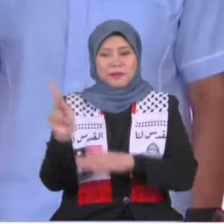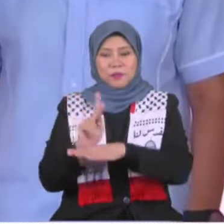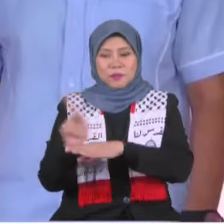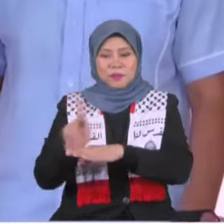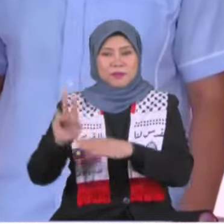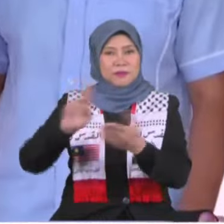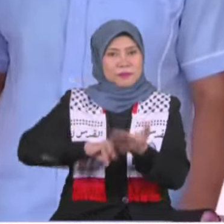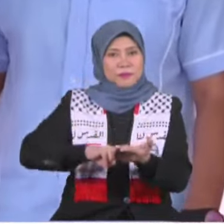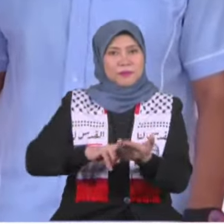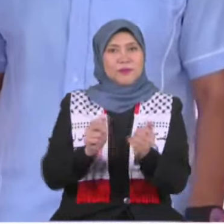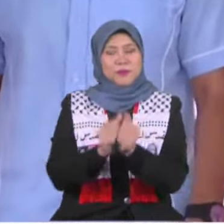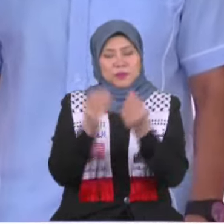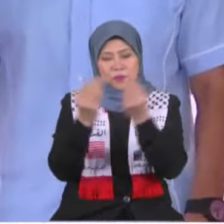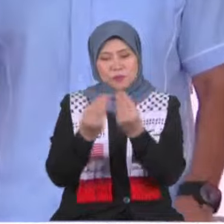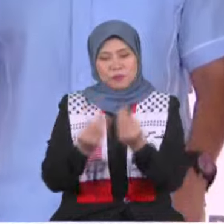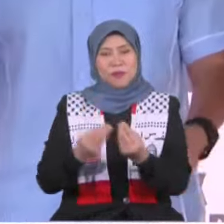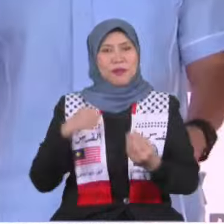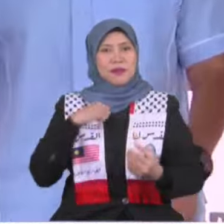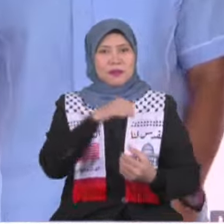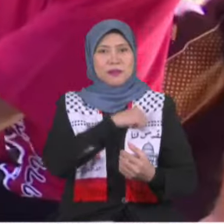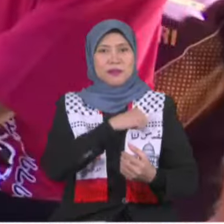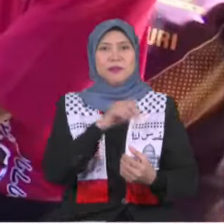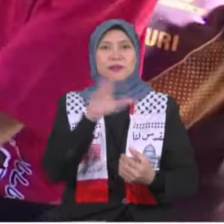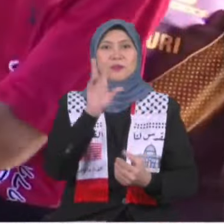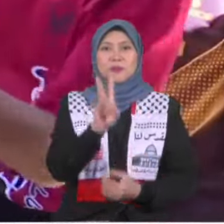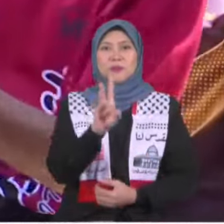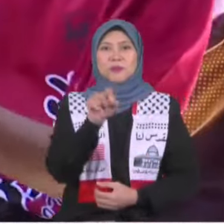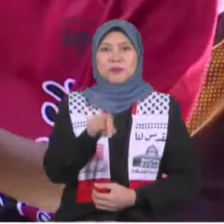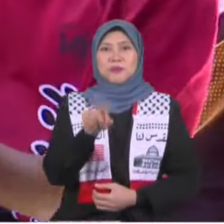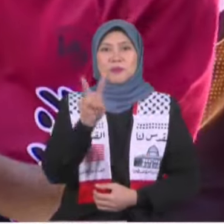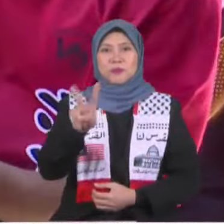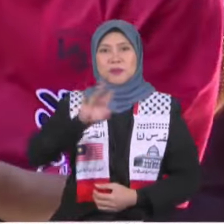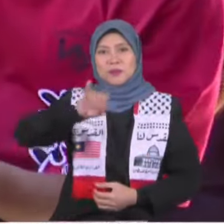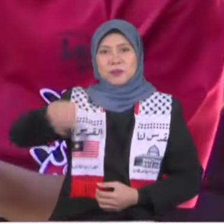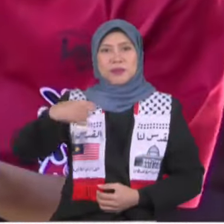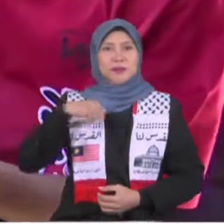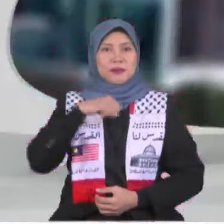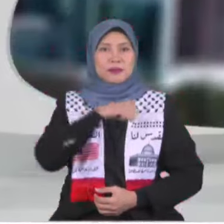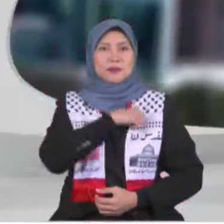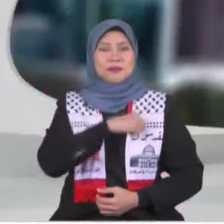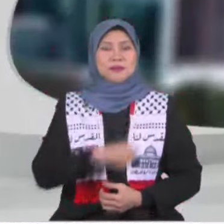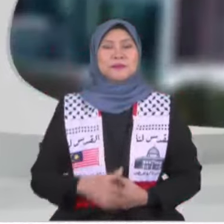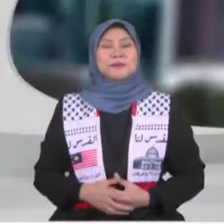yang berdaftar dengan jumlah keanggotaan 7.2 juta ahli.